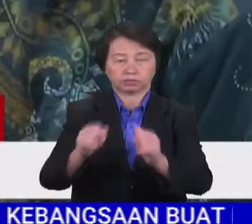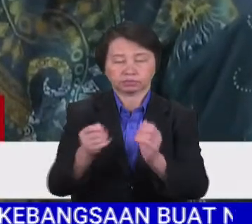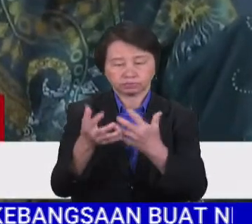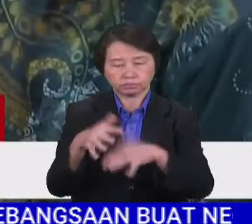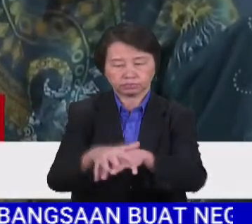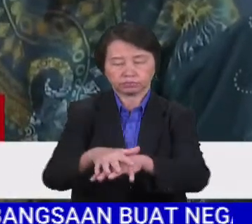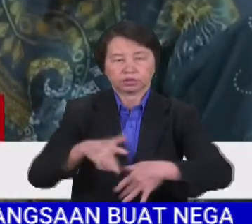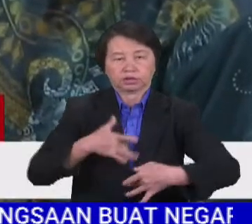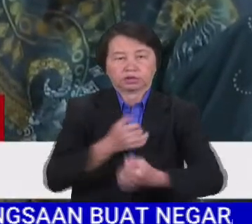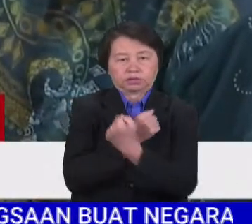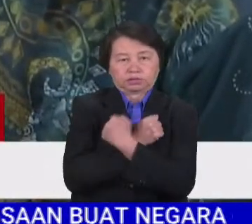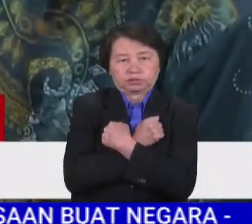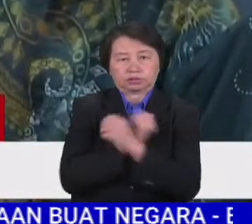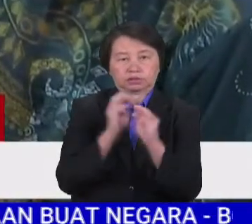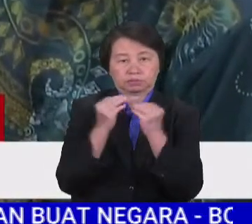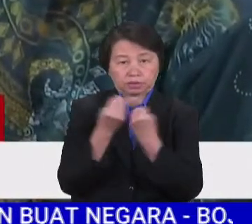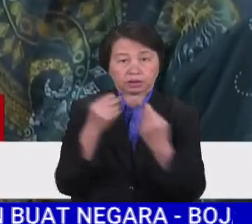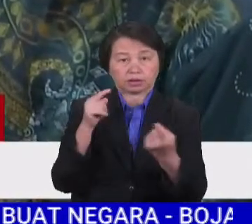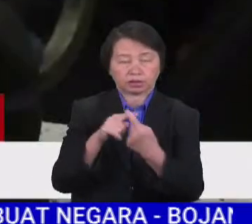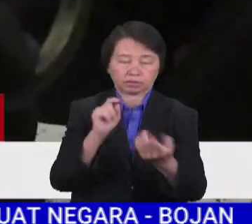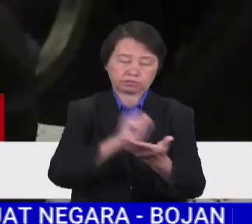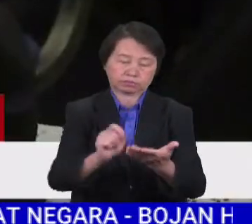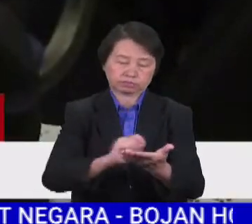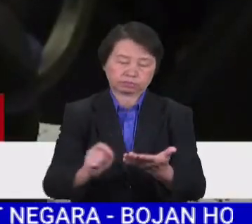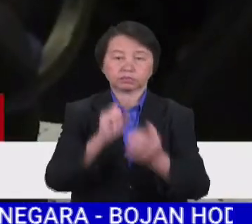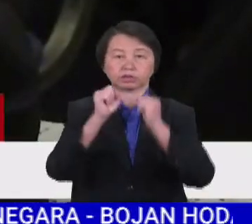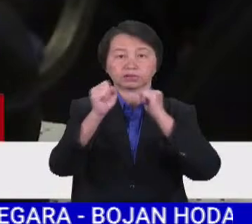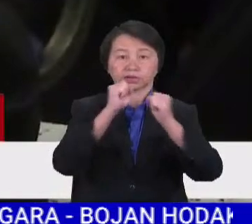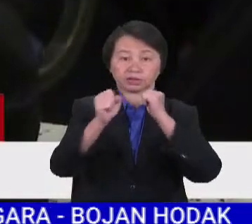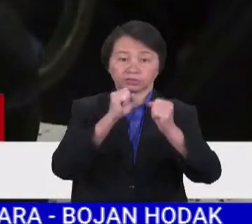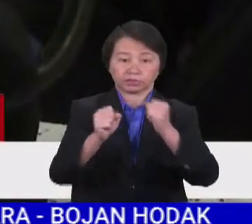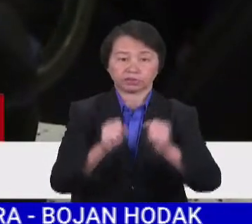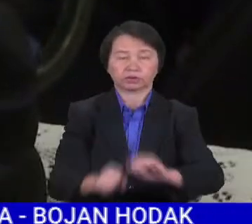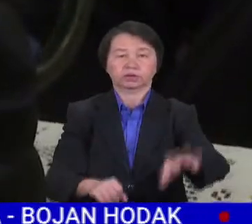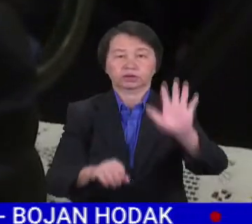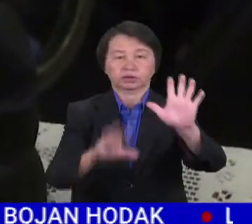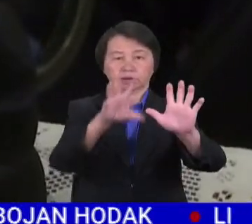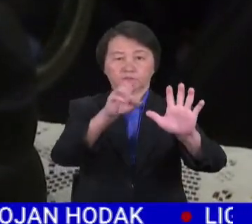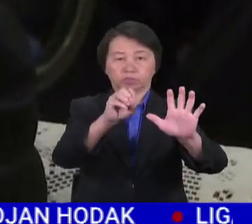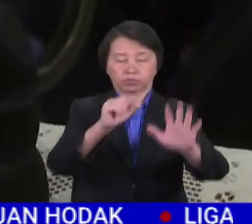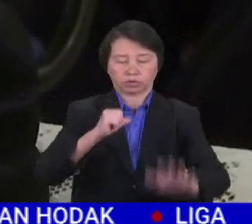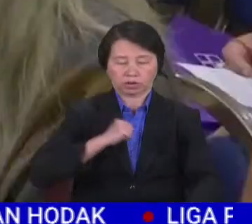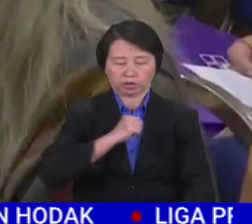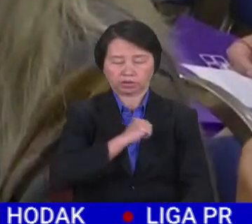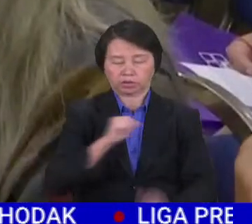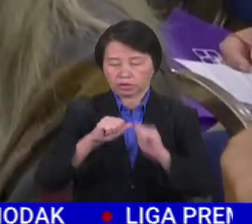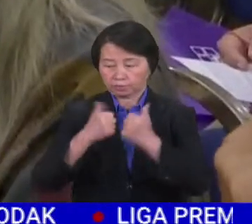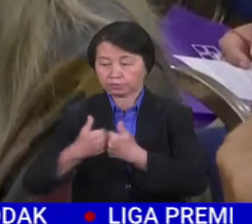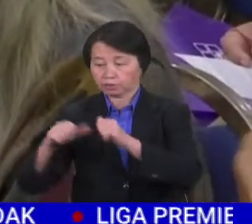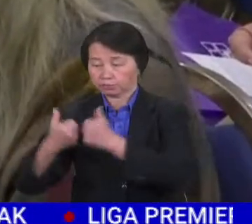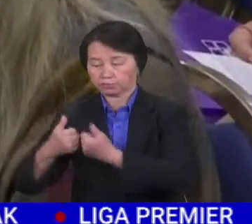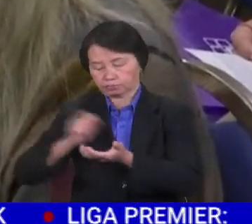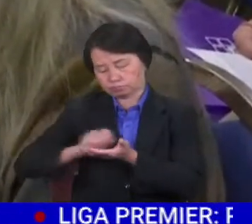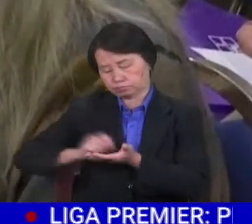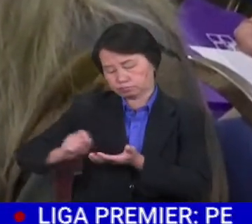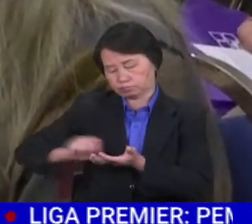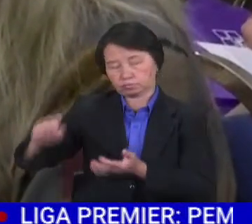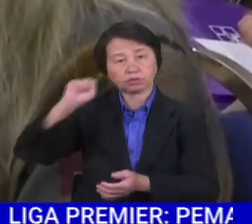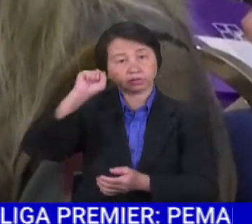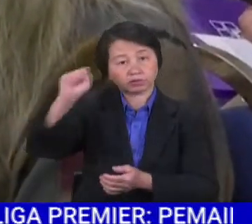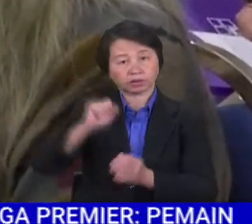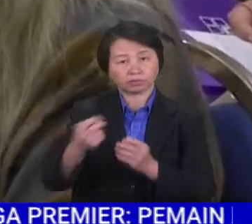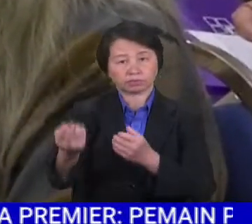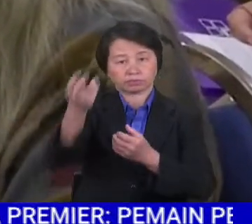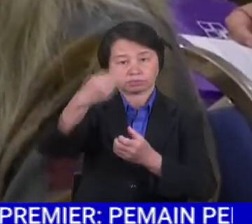memupuk rasa cinta masyarakat terhadap karya sastra seramai 55 persatuan persatuan penulis seluruh Sabah